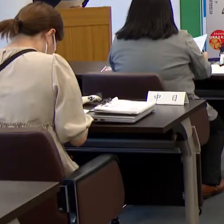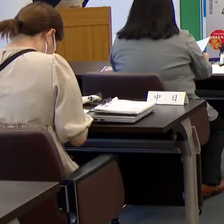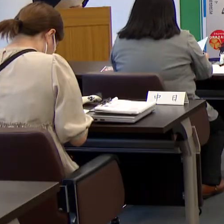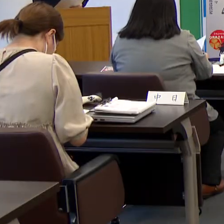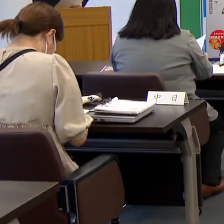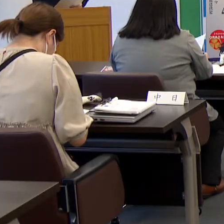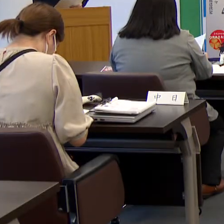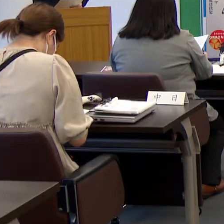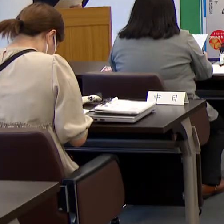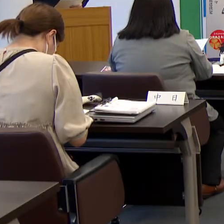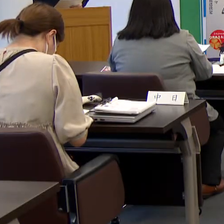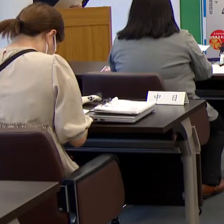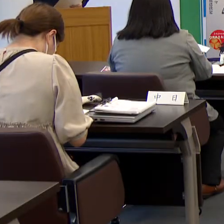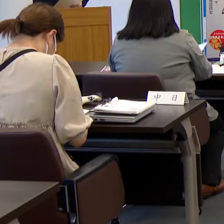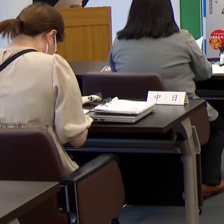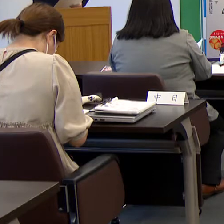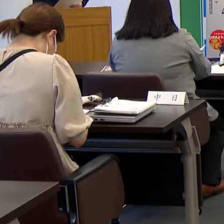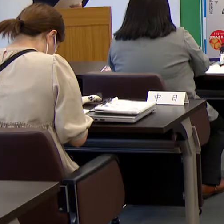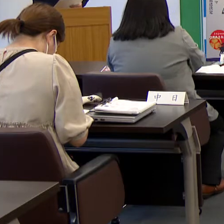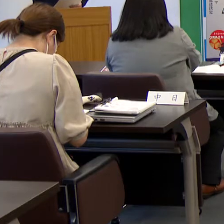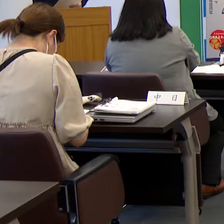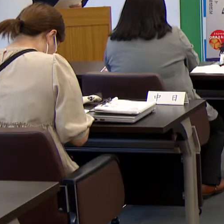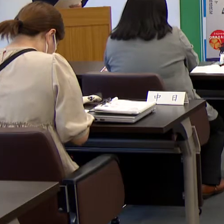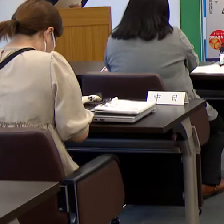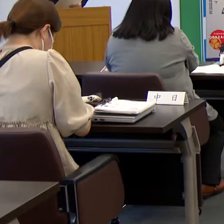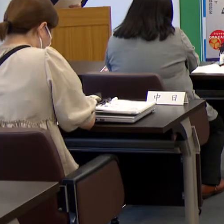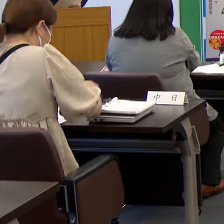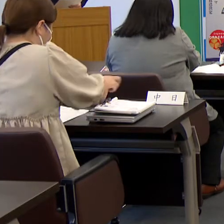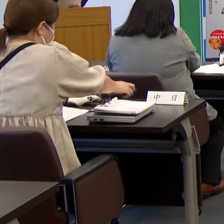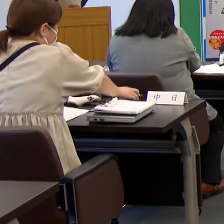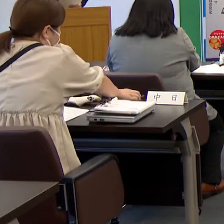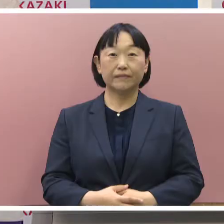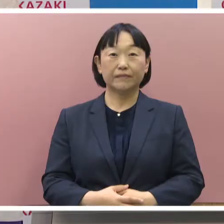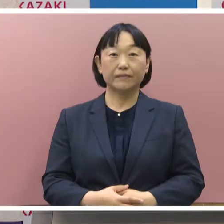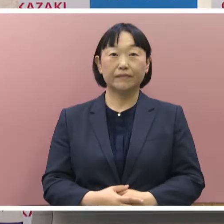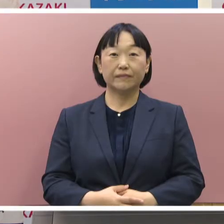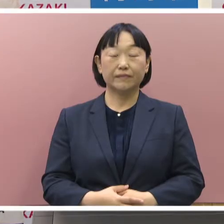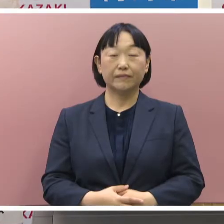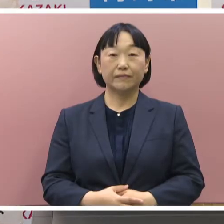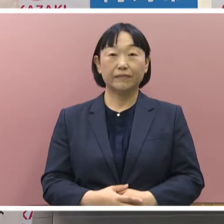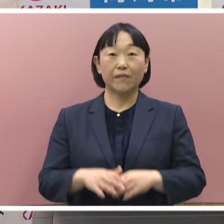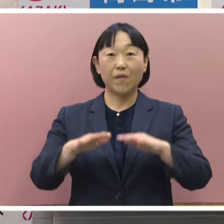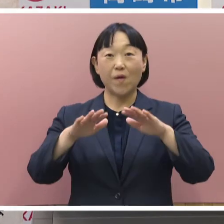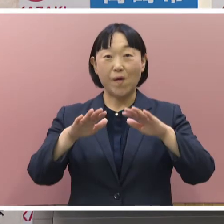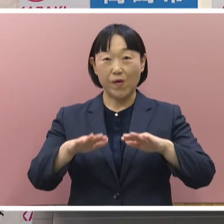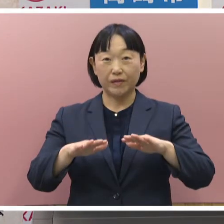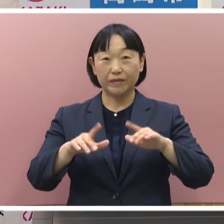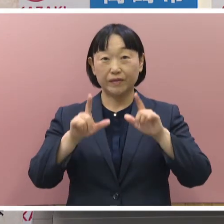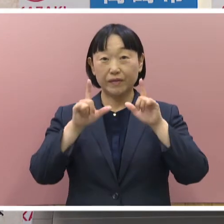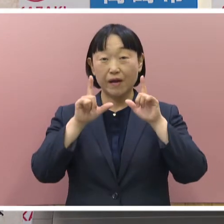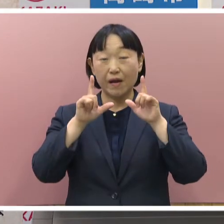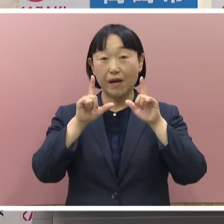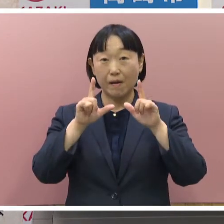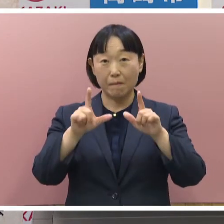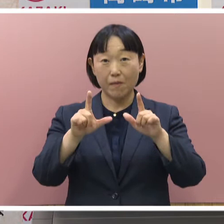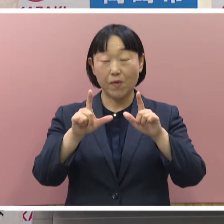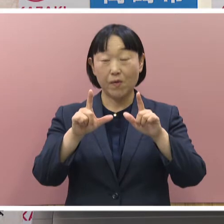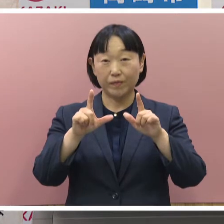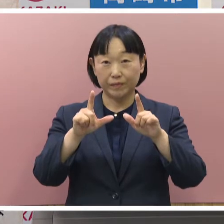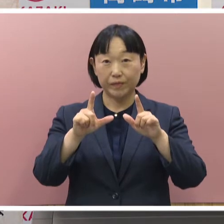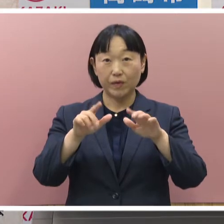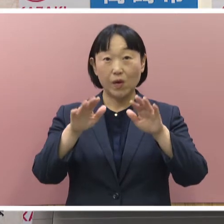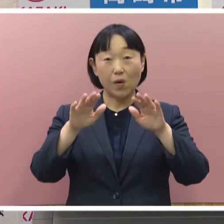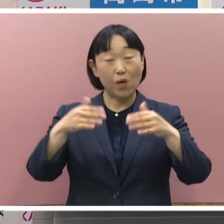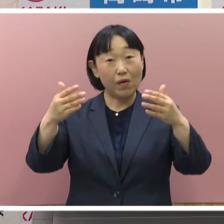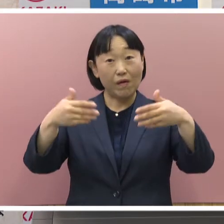定刻になりましたので、ただいまから市長定例会見を始めさせていただきます。 本日の発表内容に入る前に、この